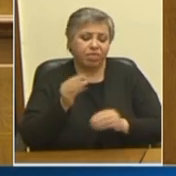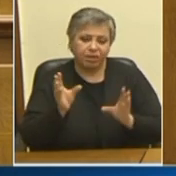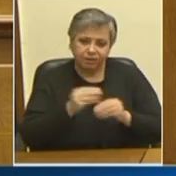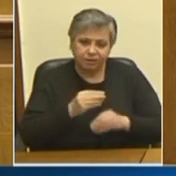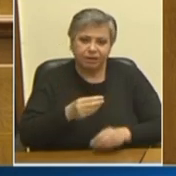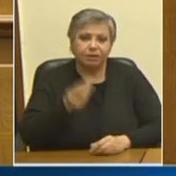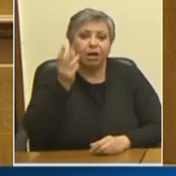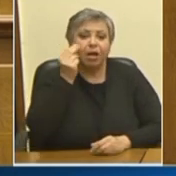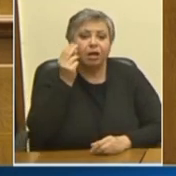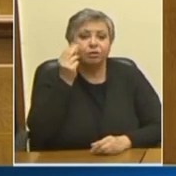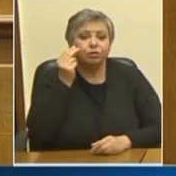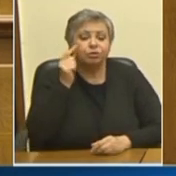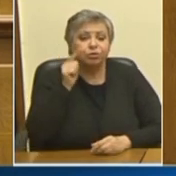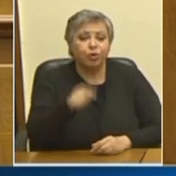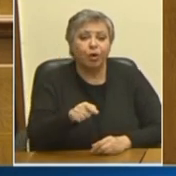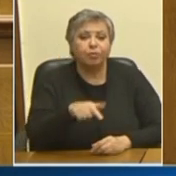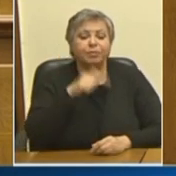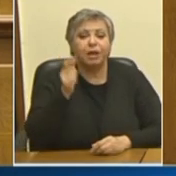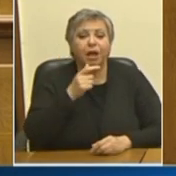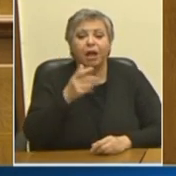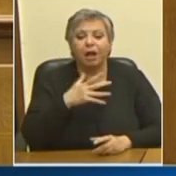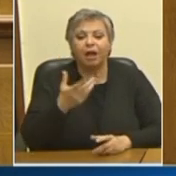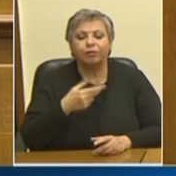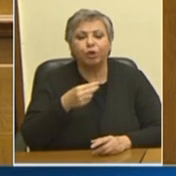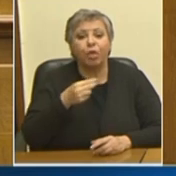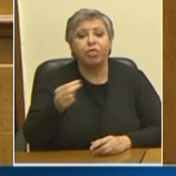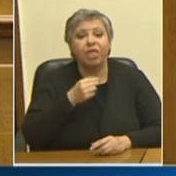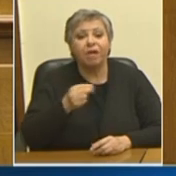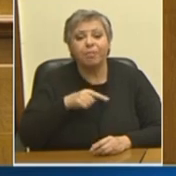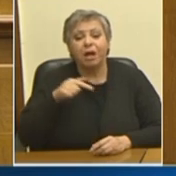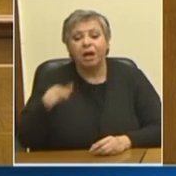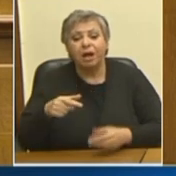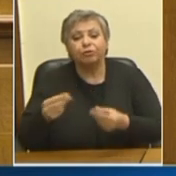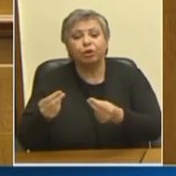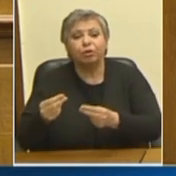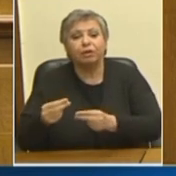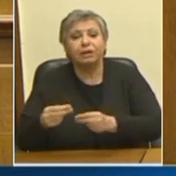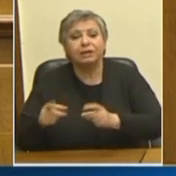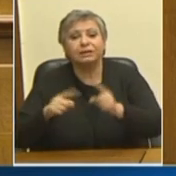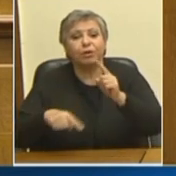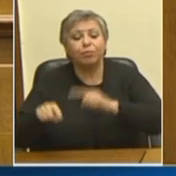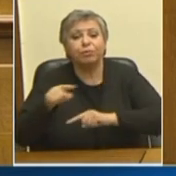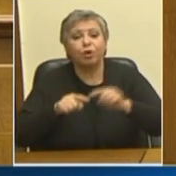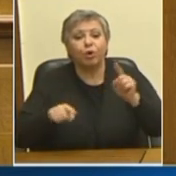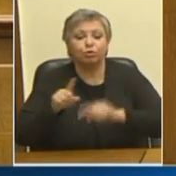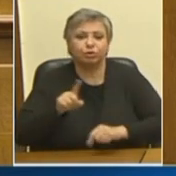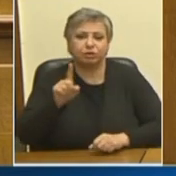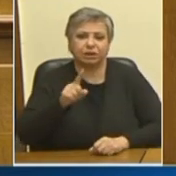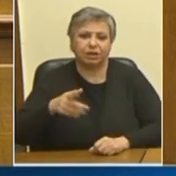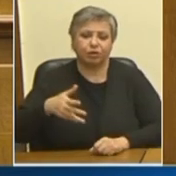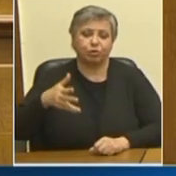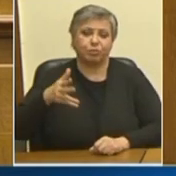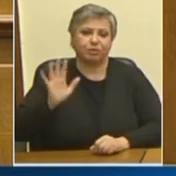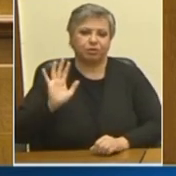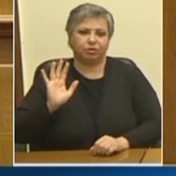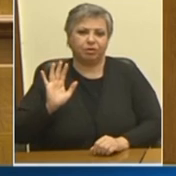Δεν το βγάζει από το μυαλό μου. Αυτή την υποψία δεν μπορεί να βγει από το μυαλό. Μην μιλάτε, σας παρακαλώ. Πιστεύω ότι δεν θα